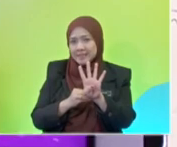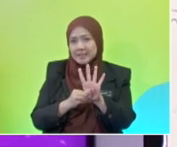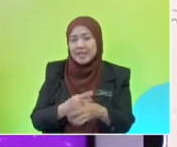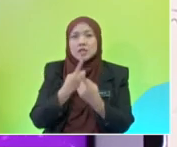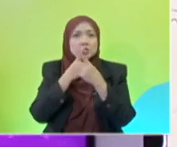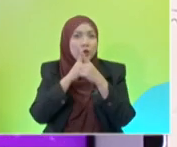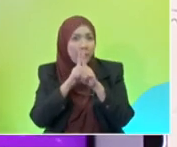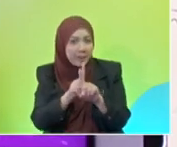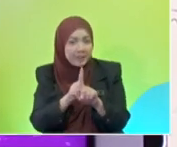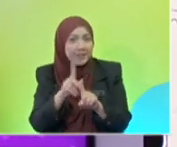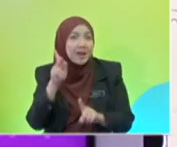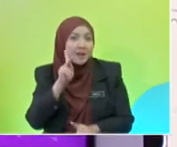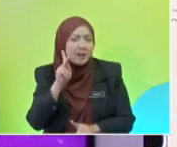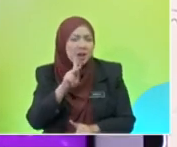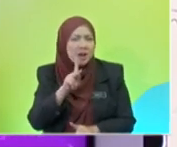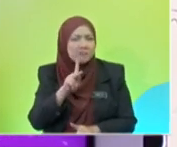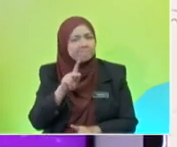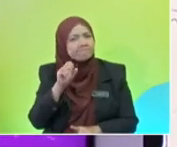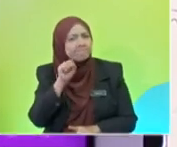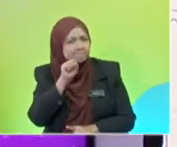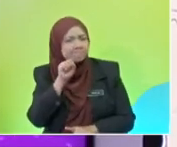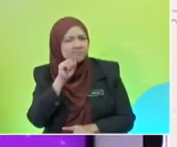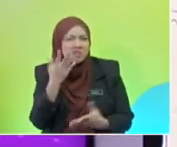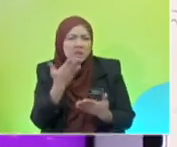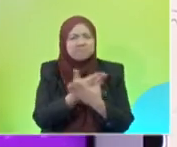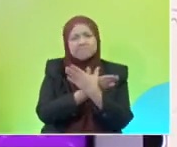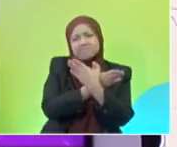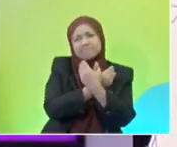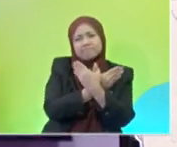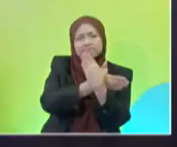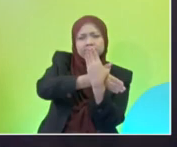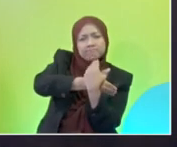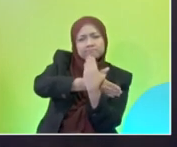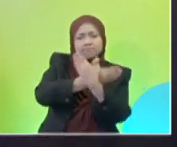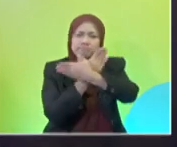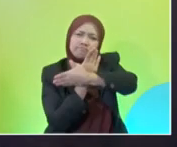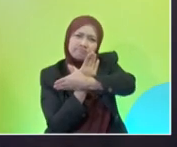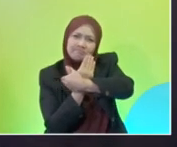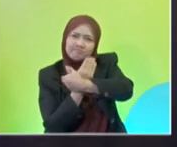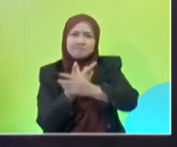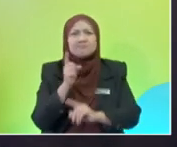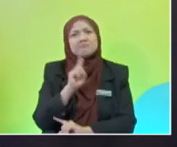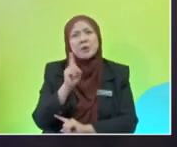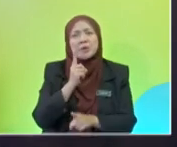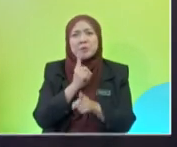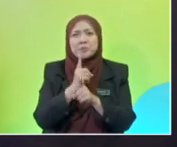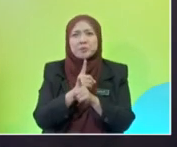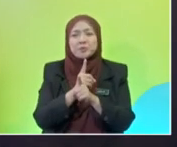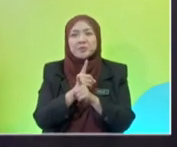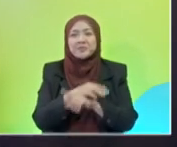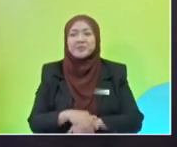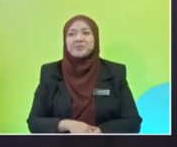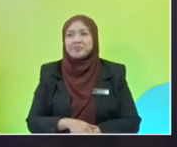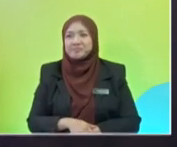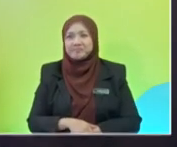pemikiran sih rambut itu kadang-kadang mungkin saya tak lihat dengan bentuk